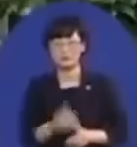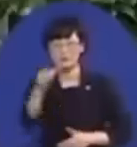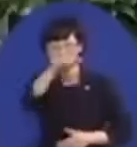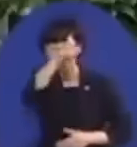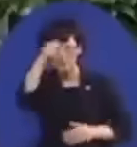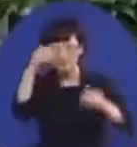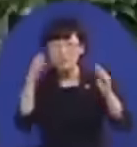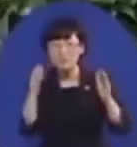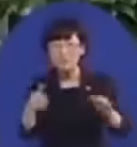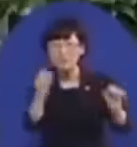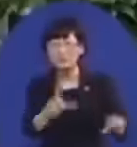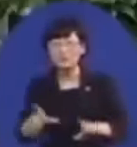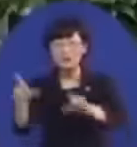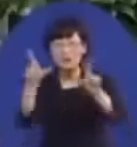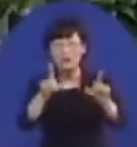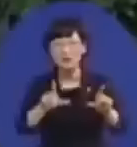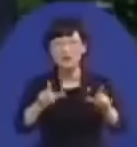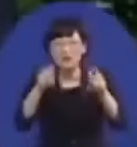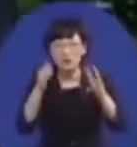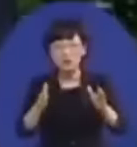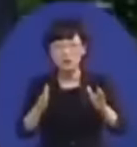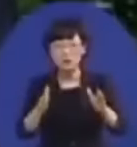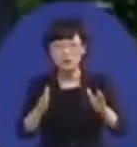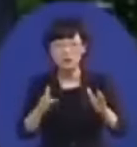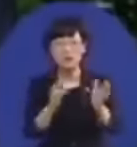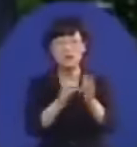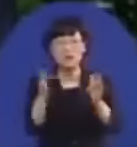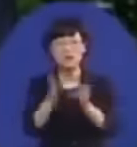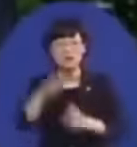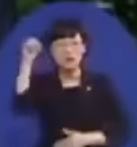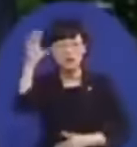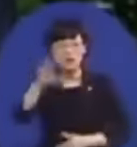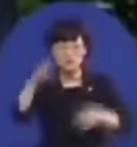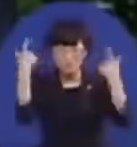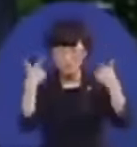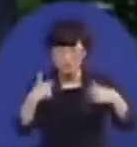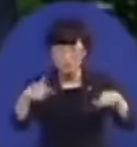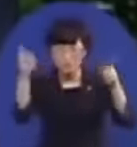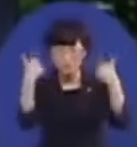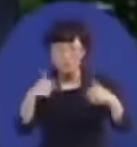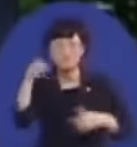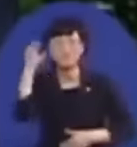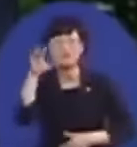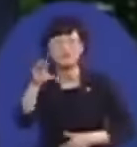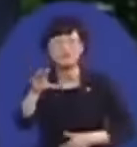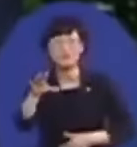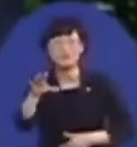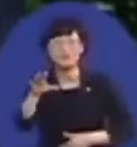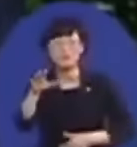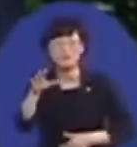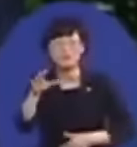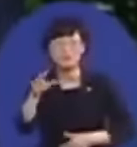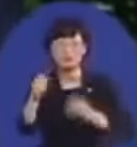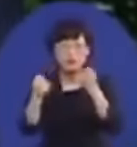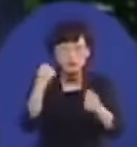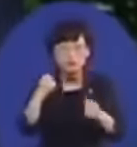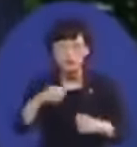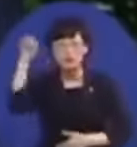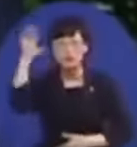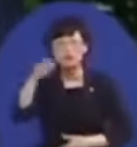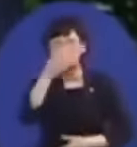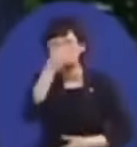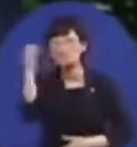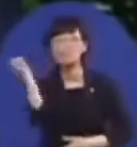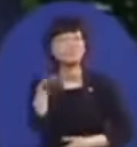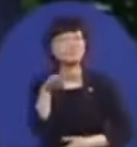일평생 사는데 예수님 빛이 늘 빛입니다. 그럼에도 빛을 무시해버리고